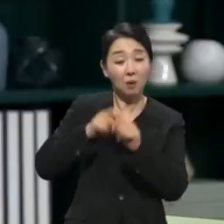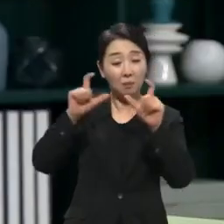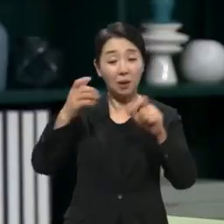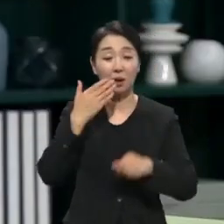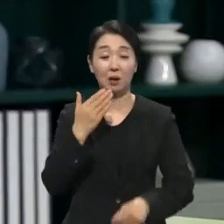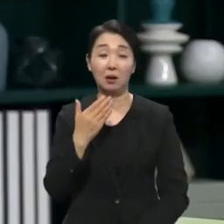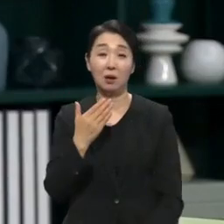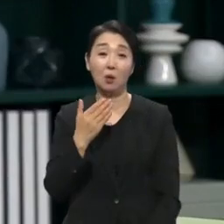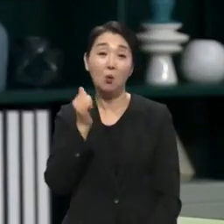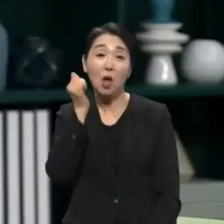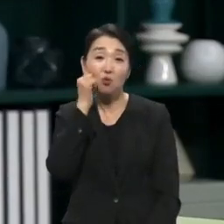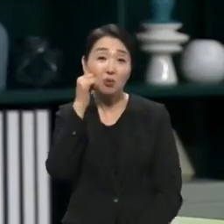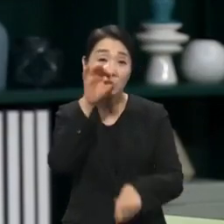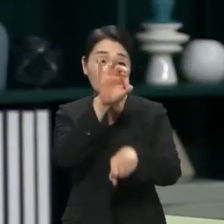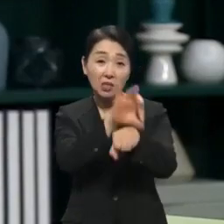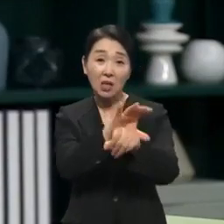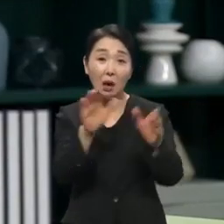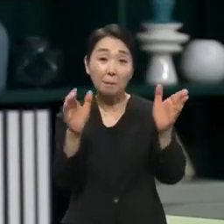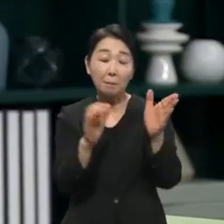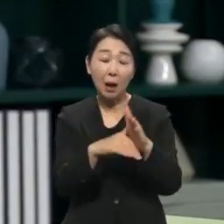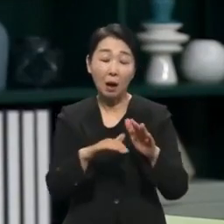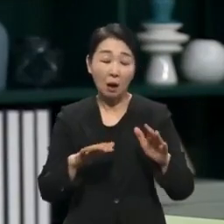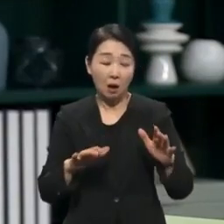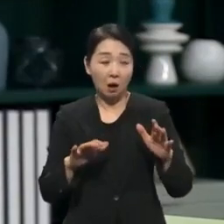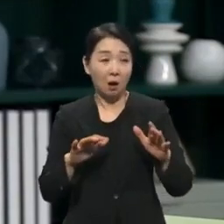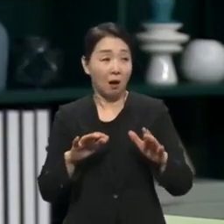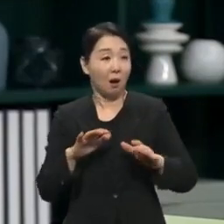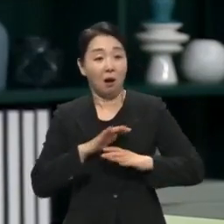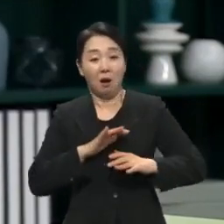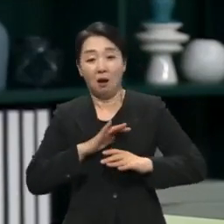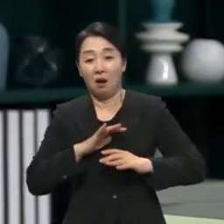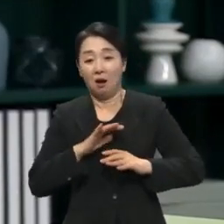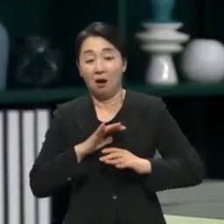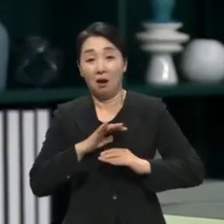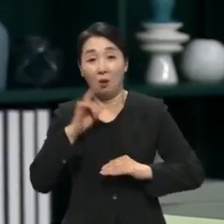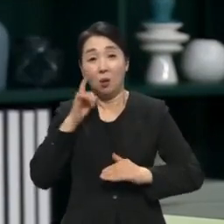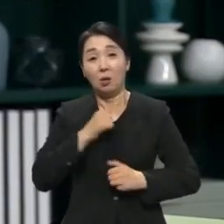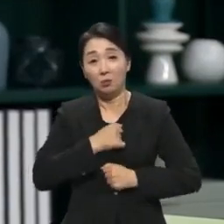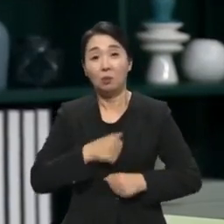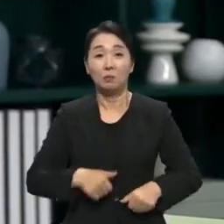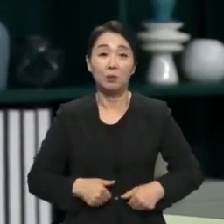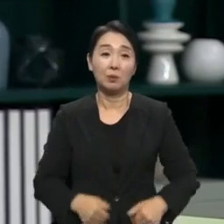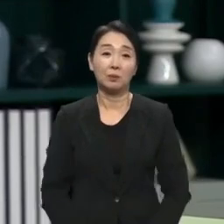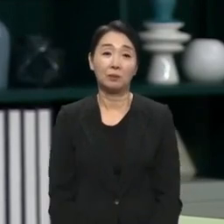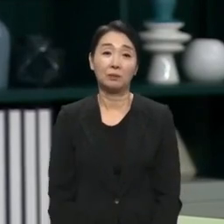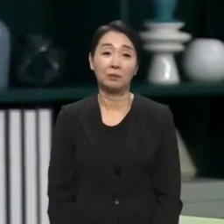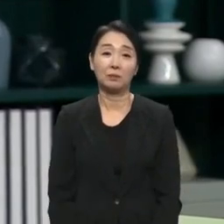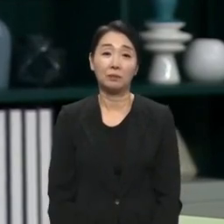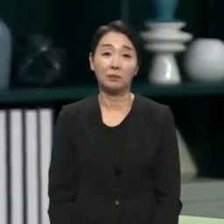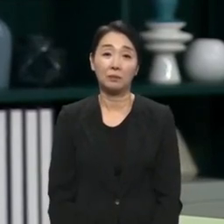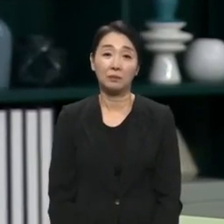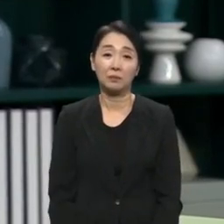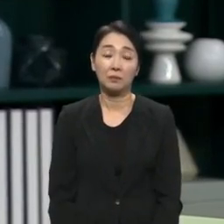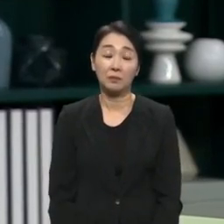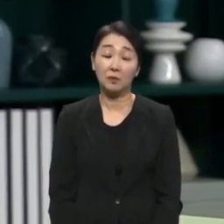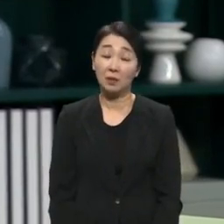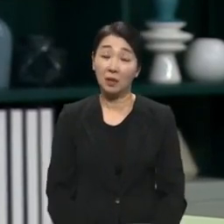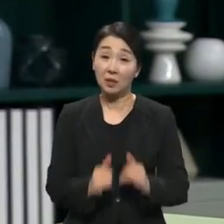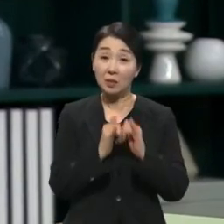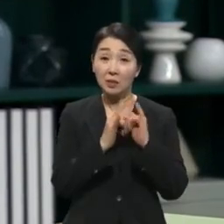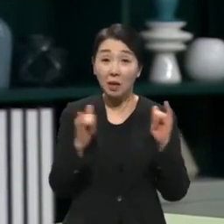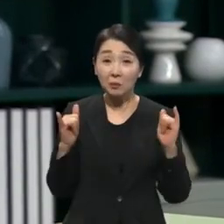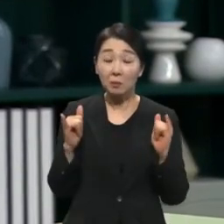대마 쿠키 사는 순간 철컹철컹 할 수 있는 거거든요 그래서 각별한 주의가 필요하고 누리꾼들도 이제 대마